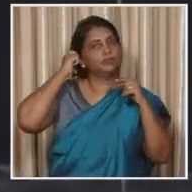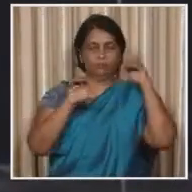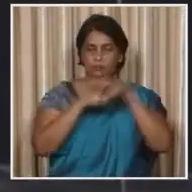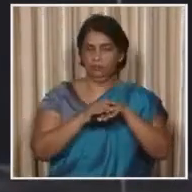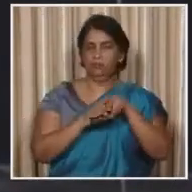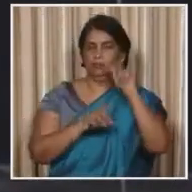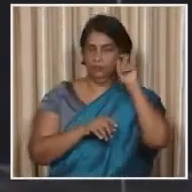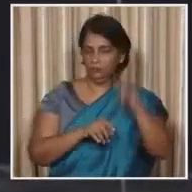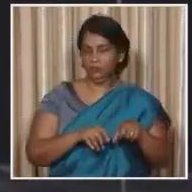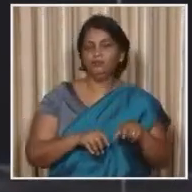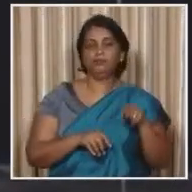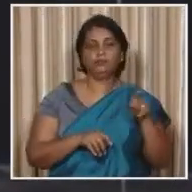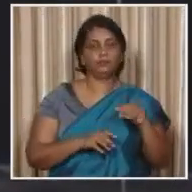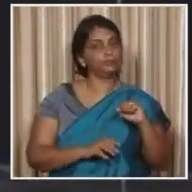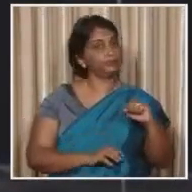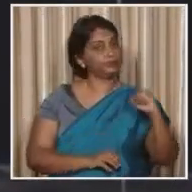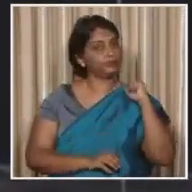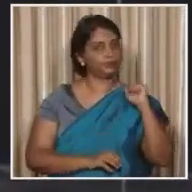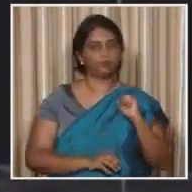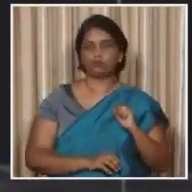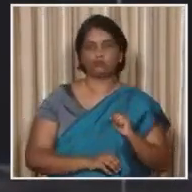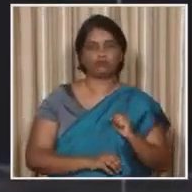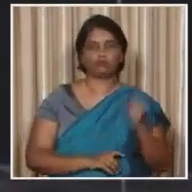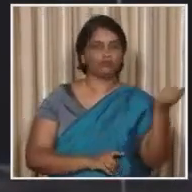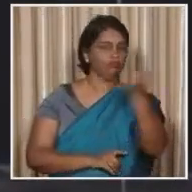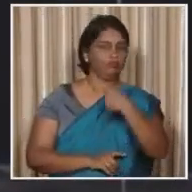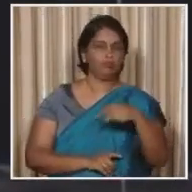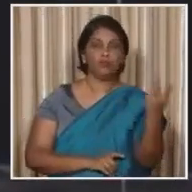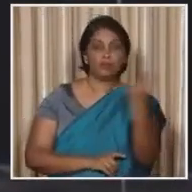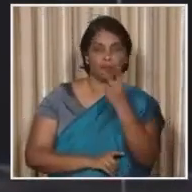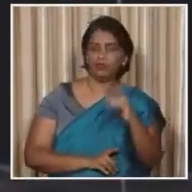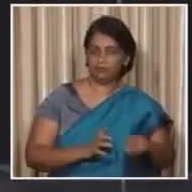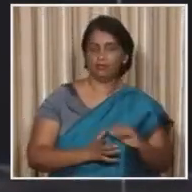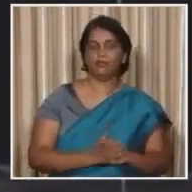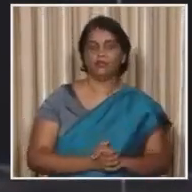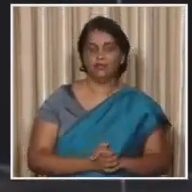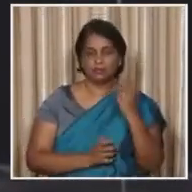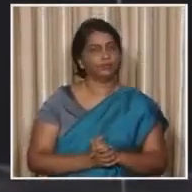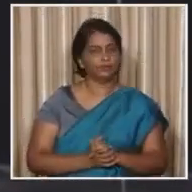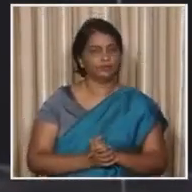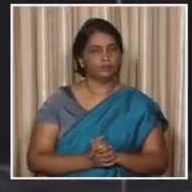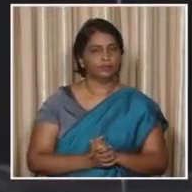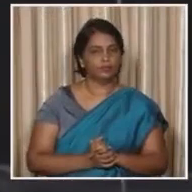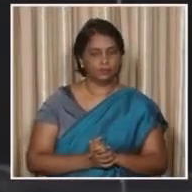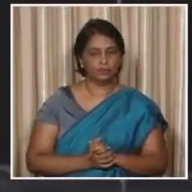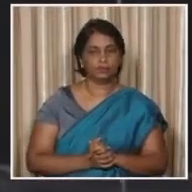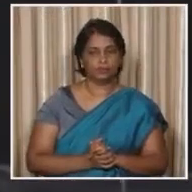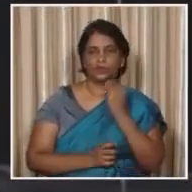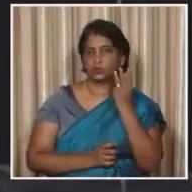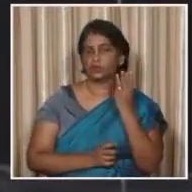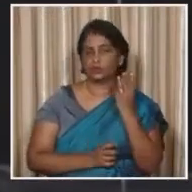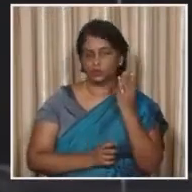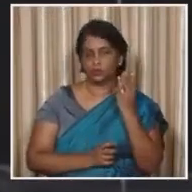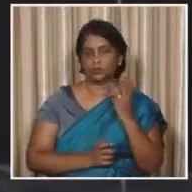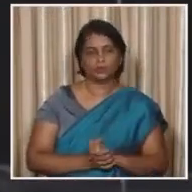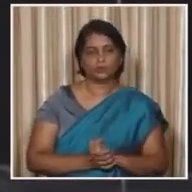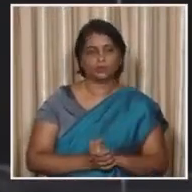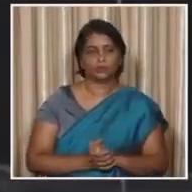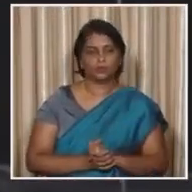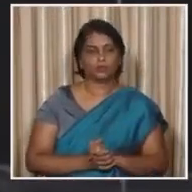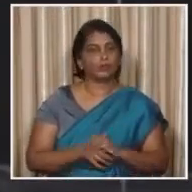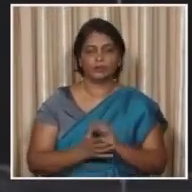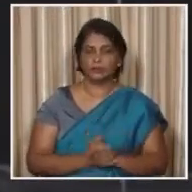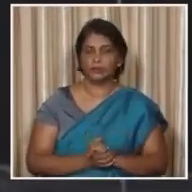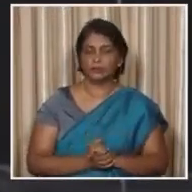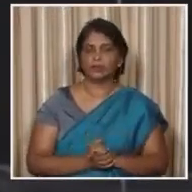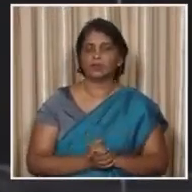බැස්ස පුද්ගලෙක්. ඒ කොන්ද එදා වෙන කාටවත් තිබුණේ නැහැ. ඒ දෙපළට විතරයි ඒ කොන්ද තිබ්බේ. තුන්දෙනෙක්. ඔව් තුන්දෙනෙක් තුන්දෙනෙක් ඒ අවස්ථාවේ එළියට බැස්සා. ඒ